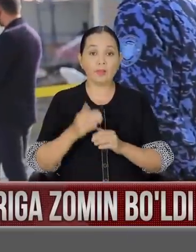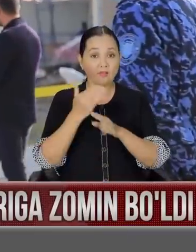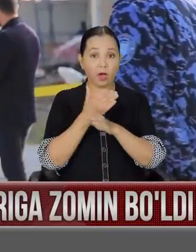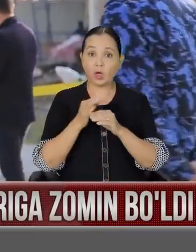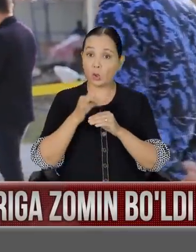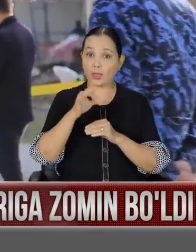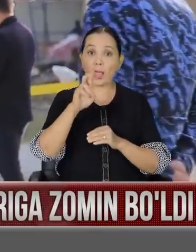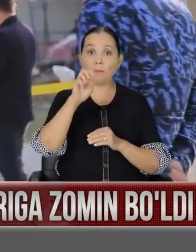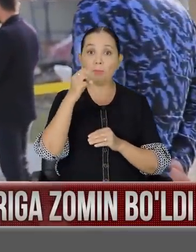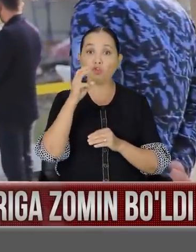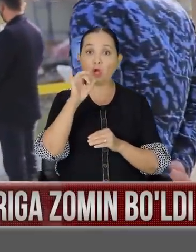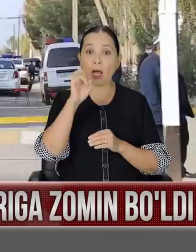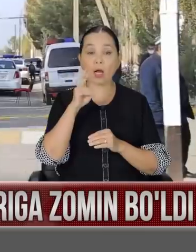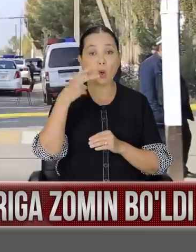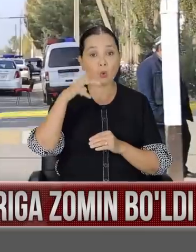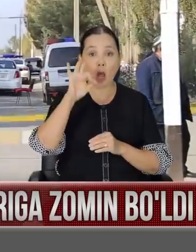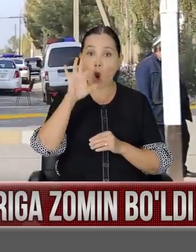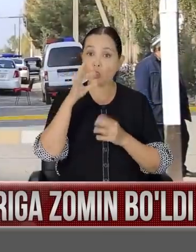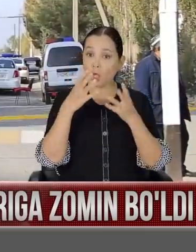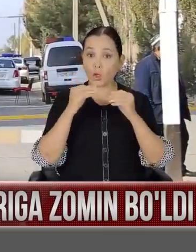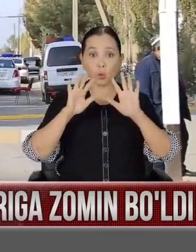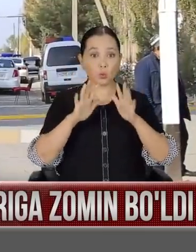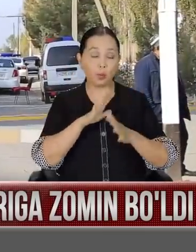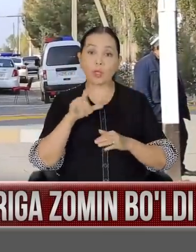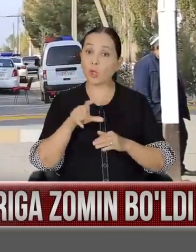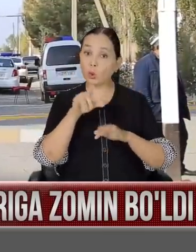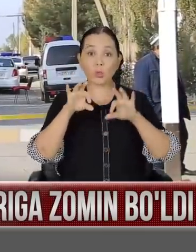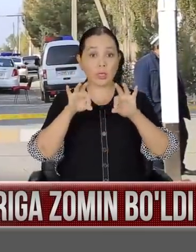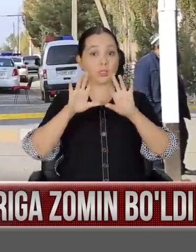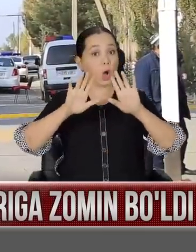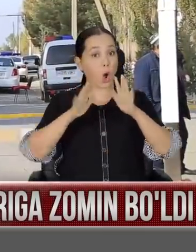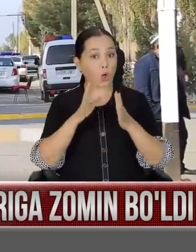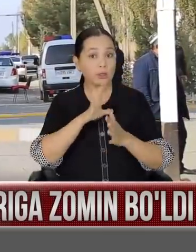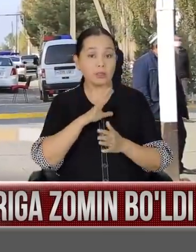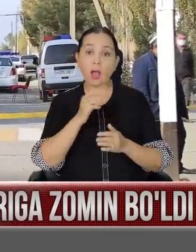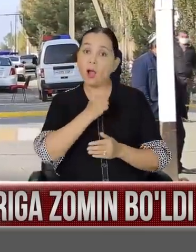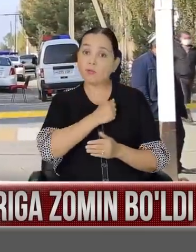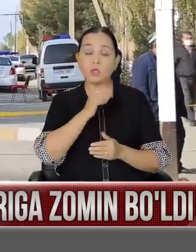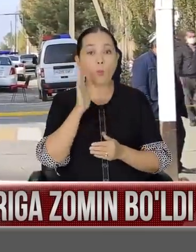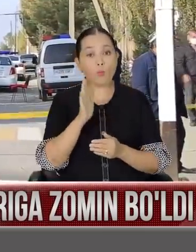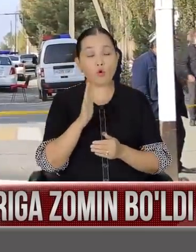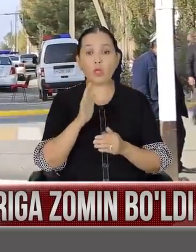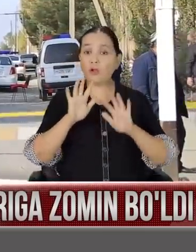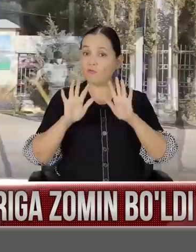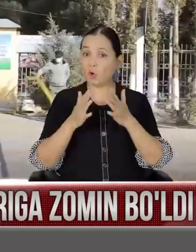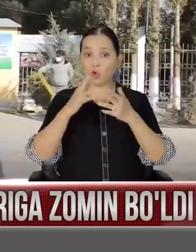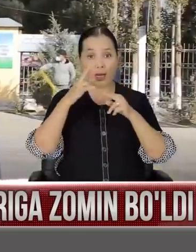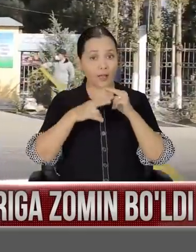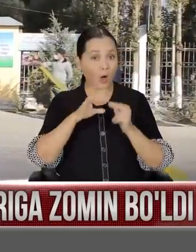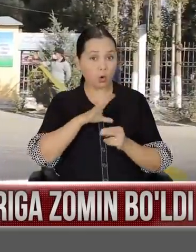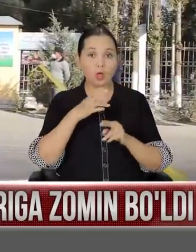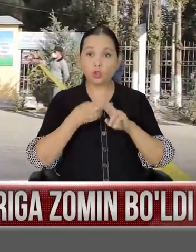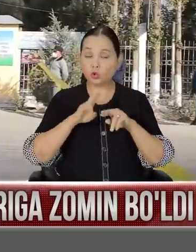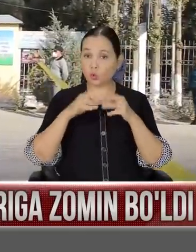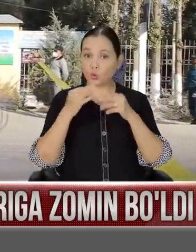Farg'ona viloyatining Beshariq tumanida 30-oktyabr kuni yuz bergan yo'l transporti hodisasi afsuslar bo'lsinki fojiali yakunlanmoqda.